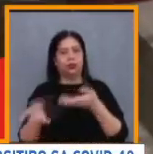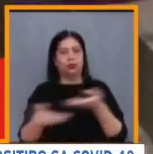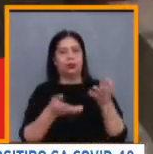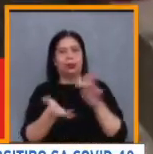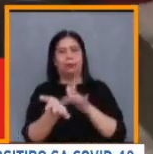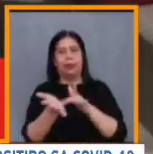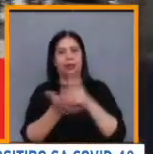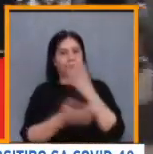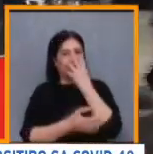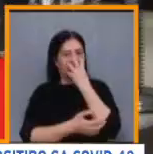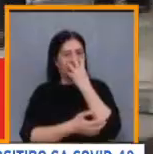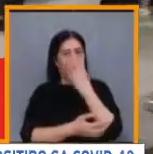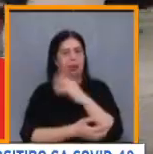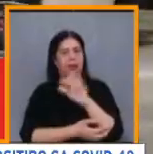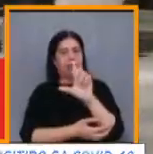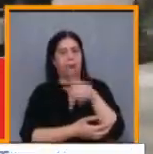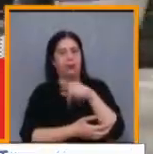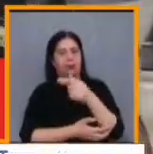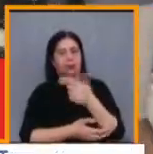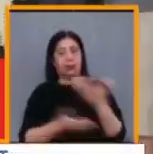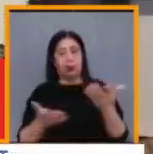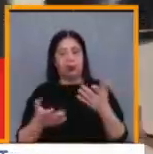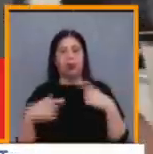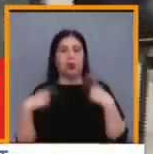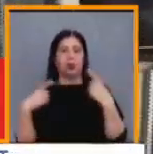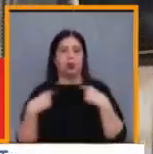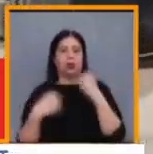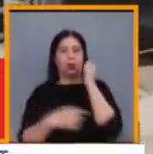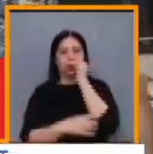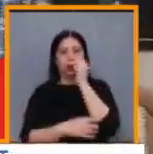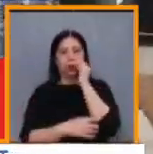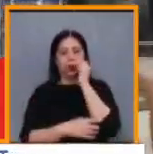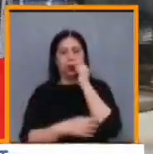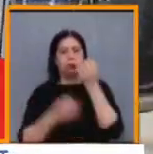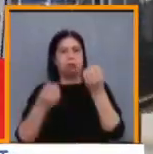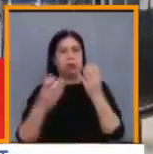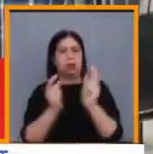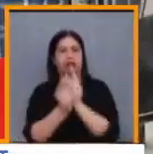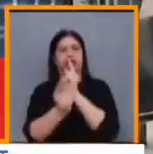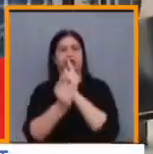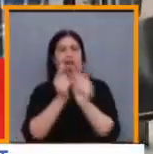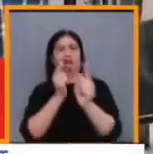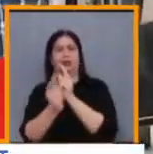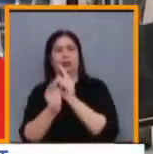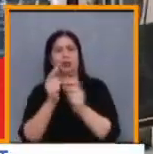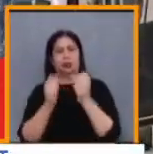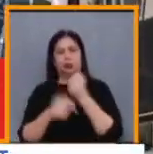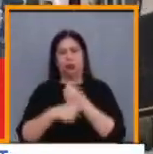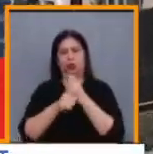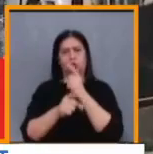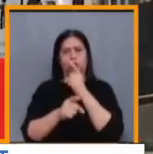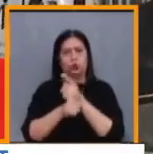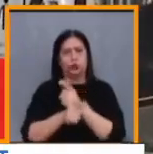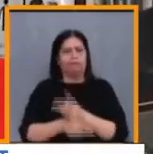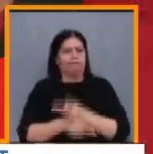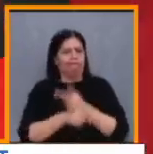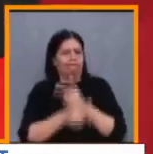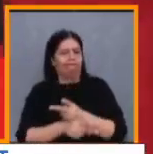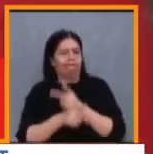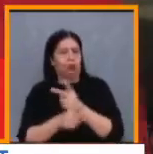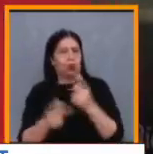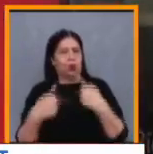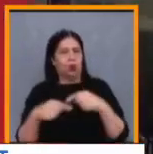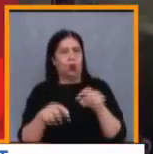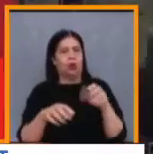LPG sa Laguna. Araw-araw ay marami siyang nakakasalamuha, kaya sinisigurado niyang nag-iingat siya habang nagko-commute.